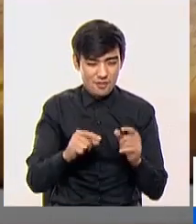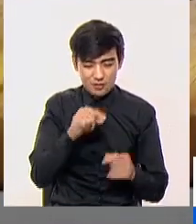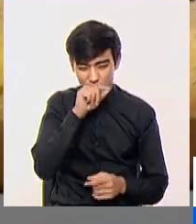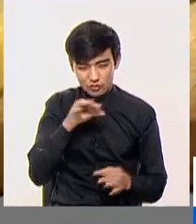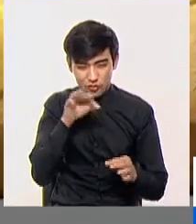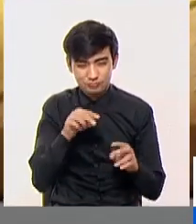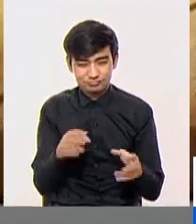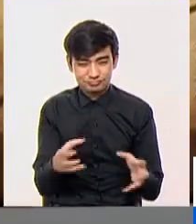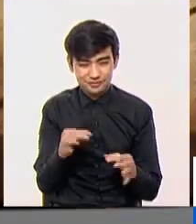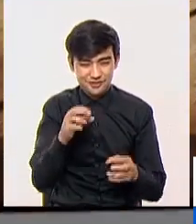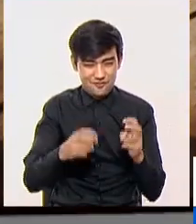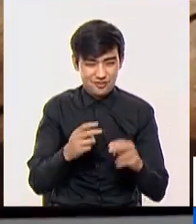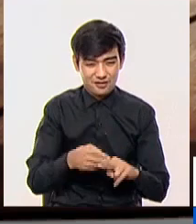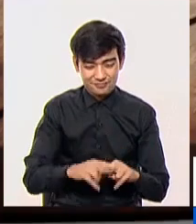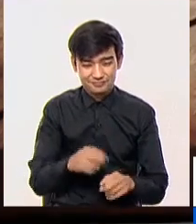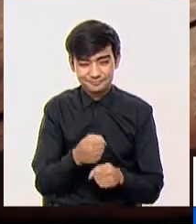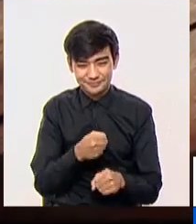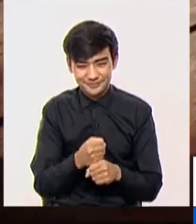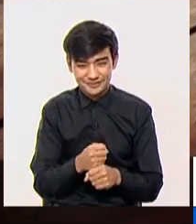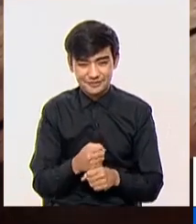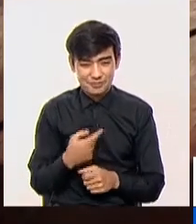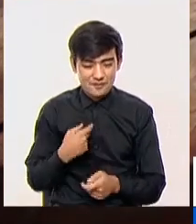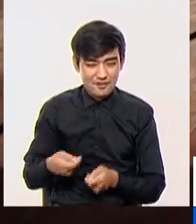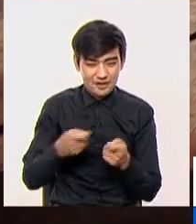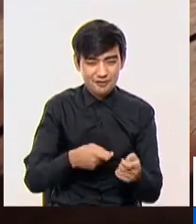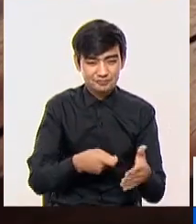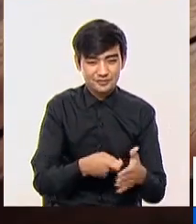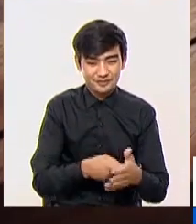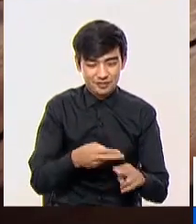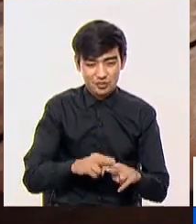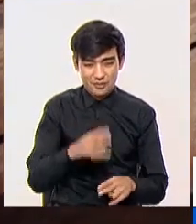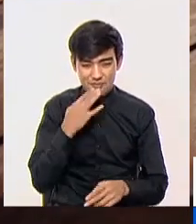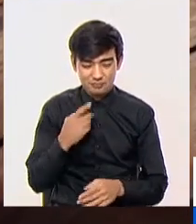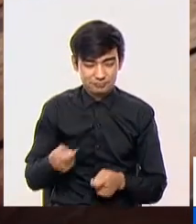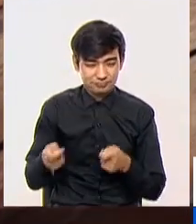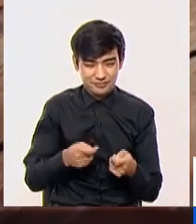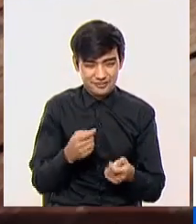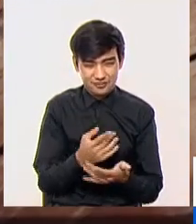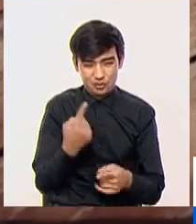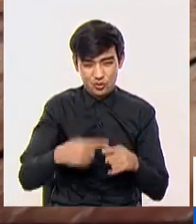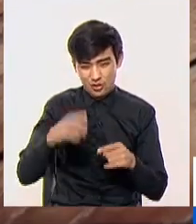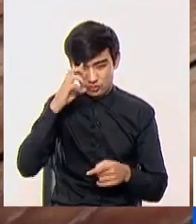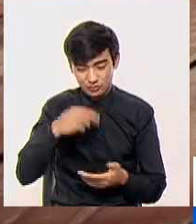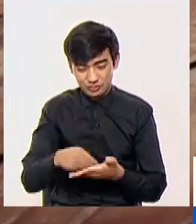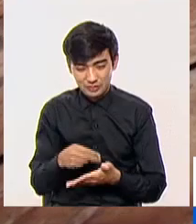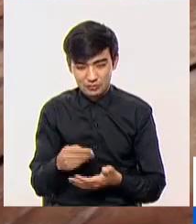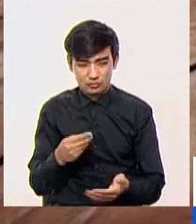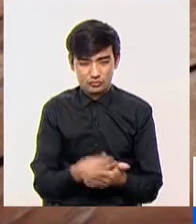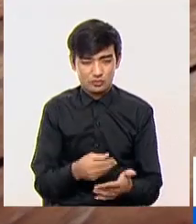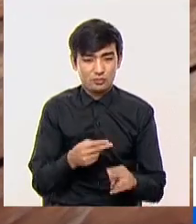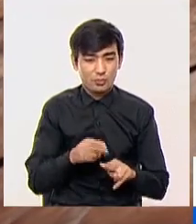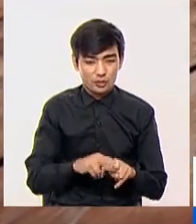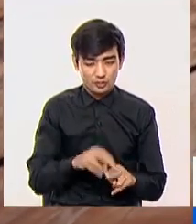айналысатындардың айтуынша, өнімді өндіруге қажетті шетелден әкелінетін шикізаттардың да бағасы өскен. Сондықтан өзімізде субсидия сұрап